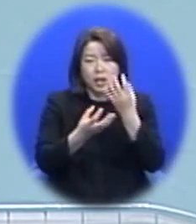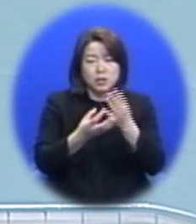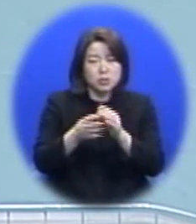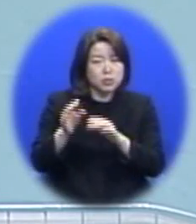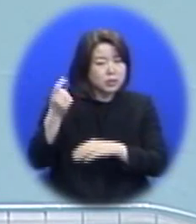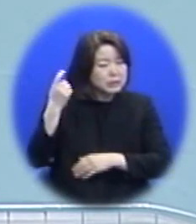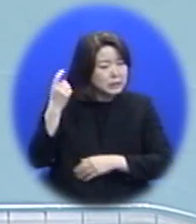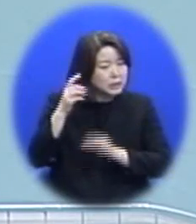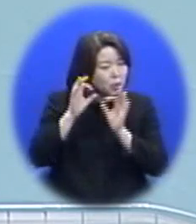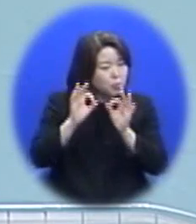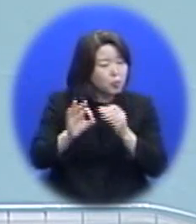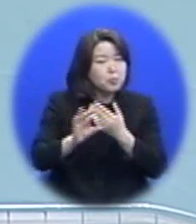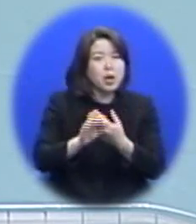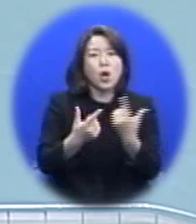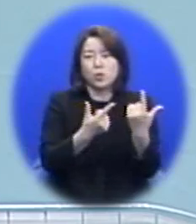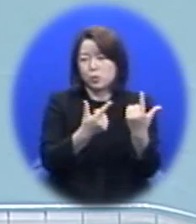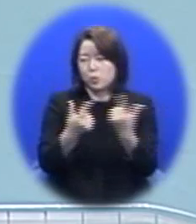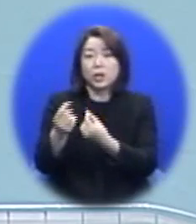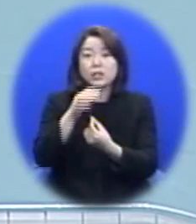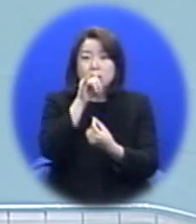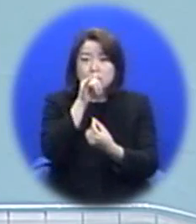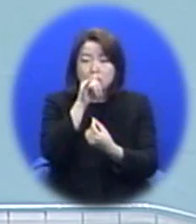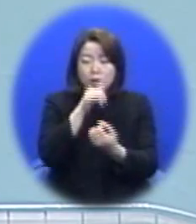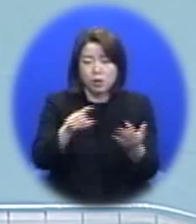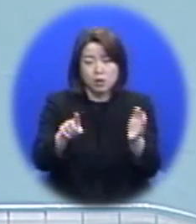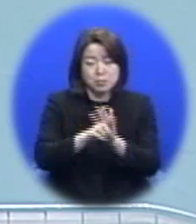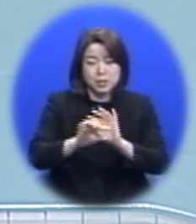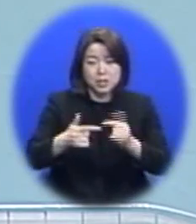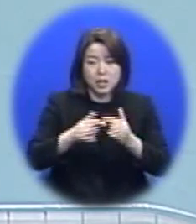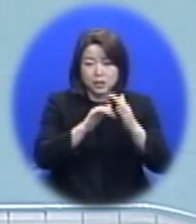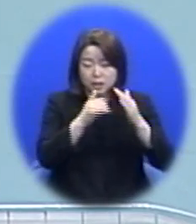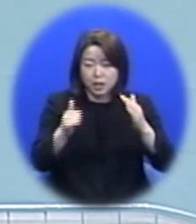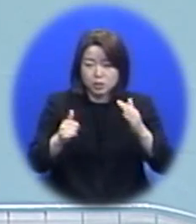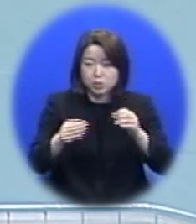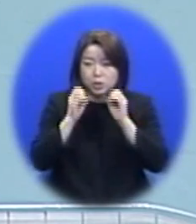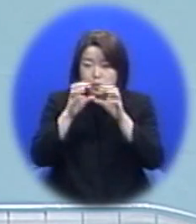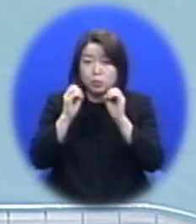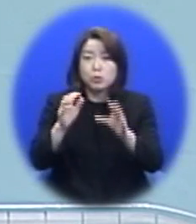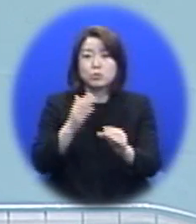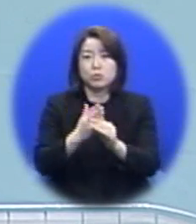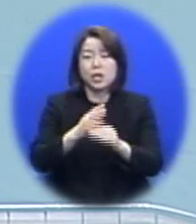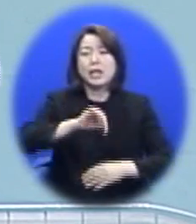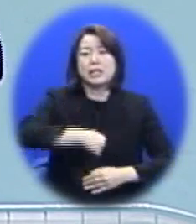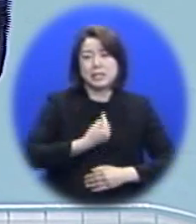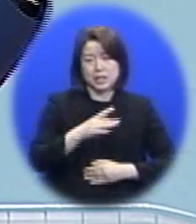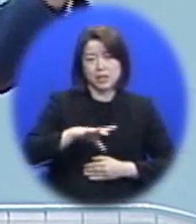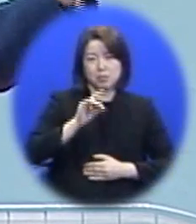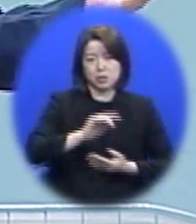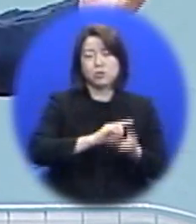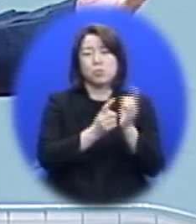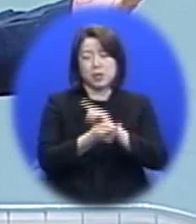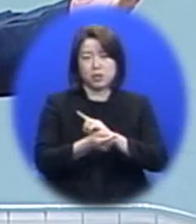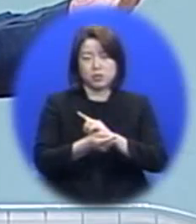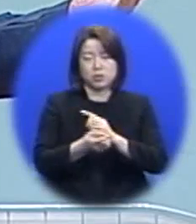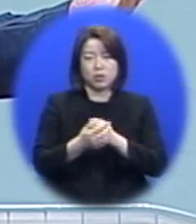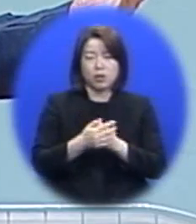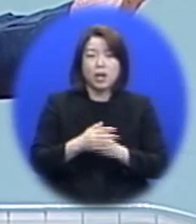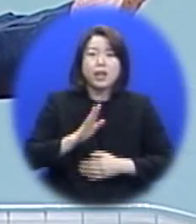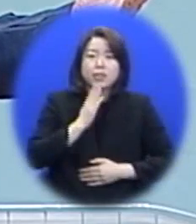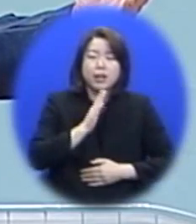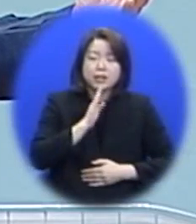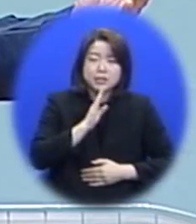있어요. 불신 가족을 전도하다가 자기가 변했다는 겁니다. 내가 진짜 예수를 믿게 되었다는